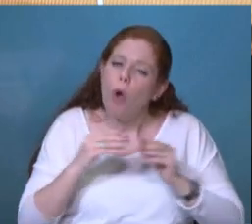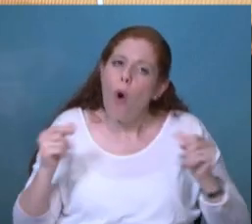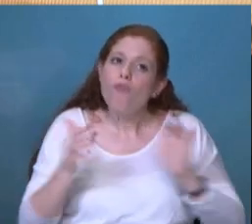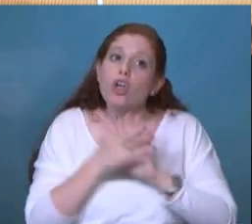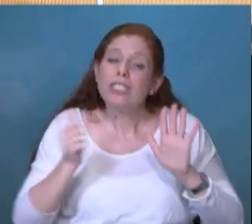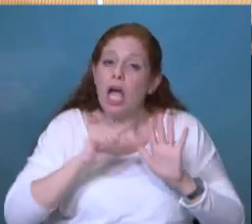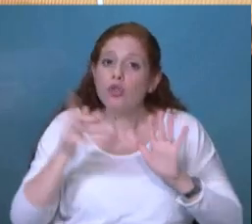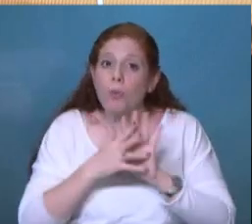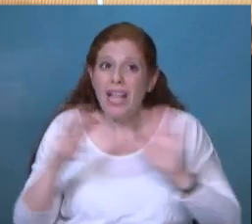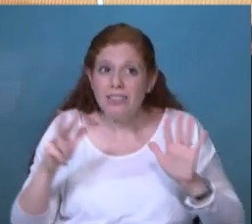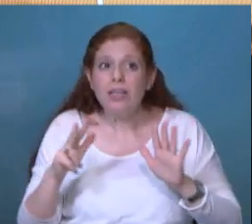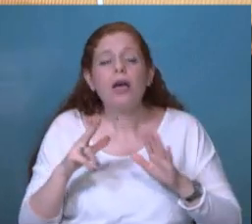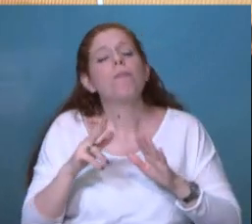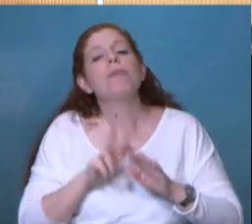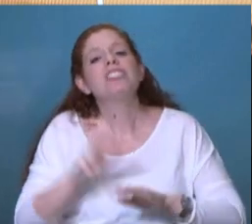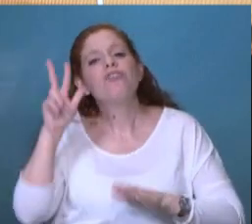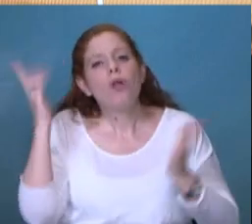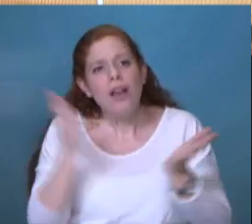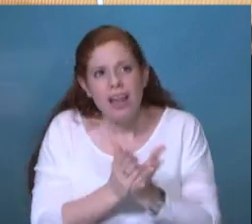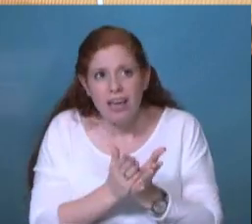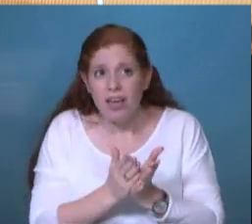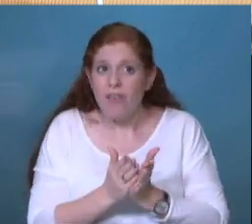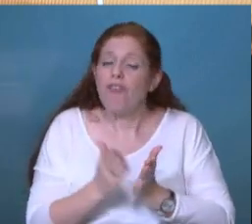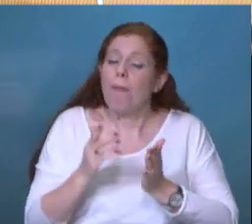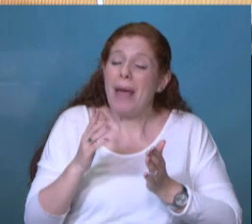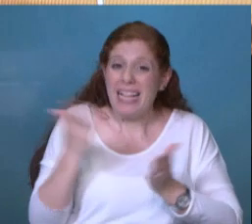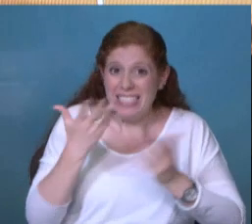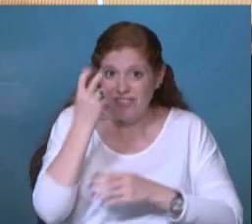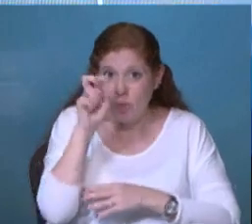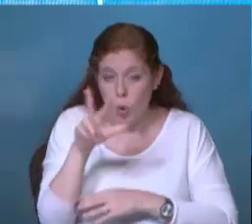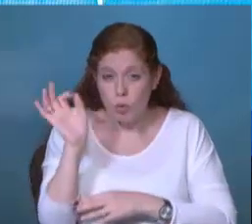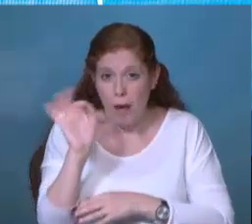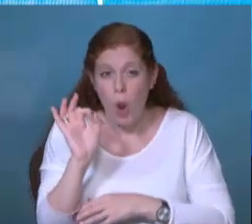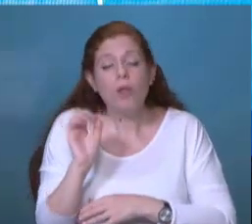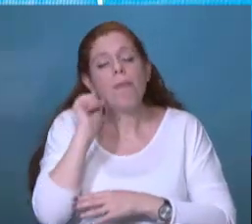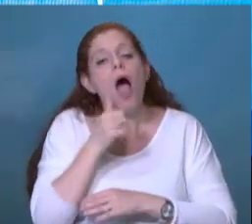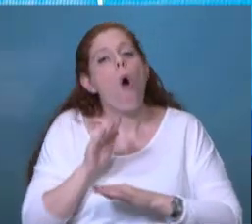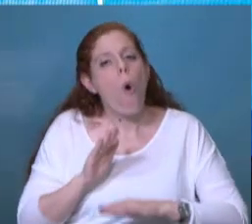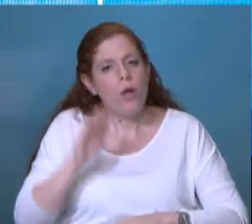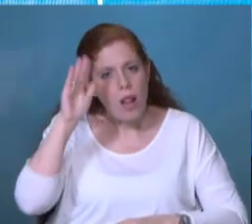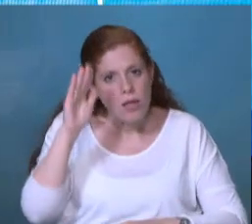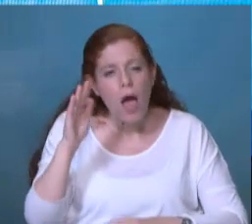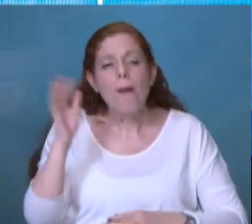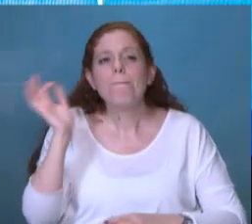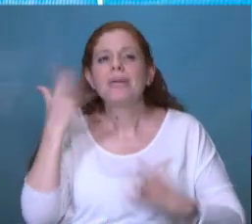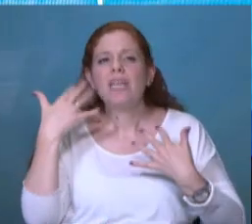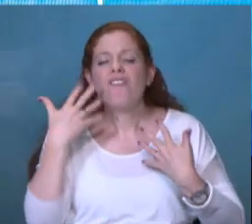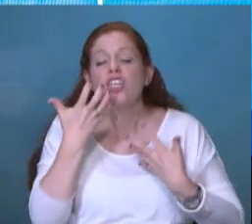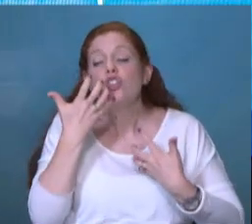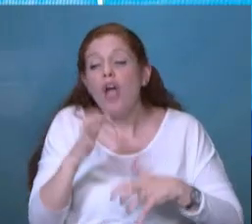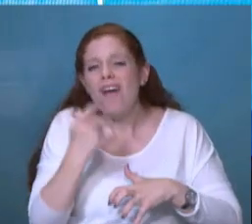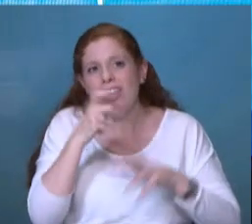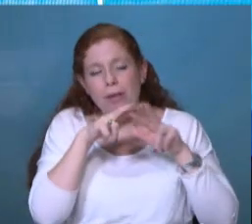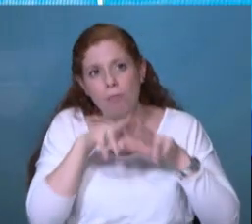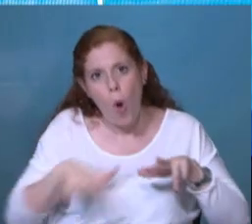16-18, בצפון הנגב, 17 מעלות, באילת, 23 מעלות, מחר עוד עלייה בטמפרטורות, מזג האוויר יעשה שרבי כמעט בכל